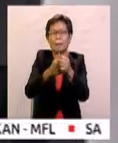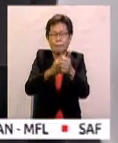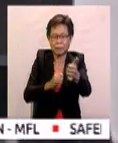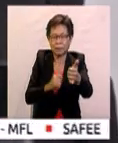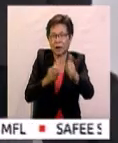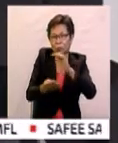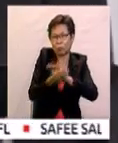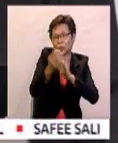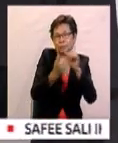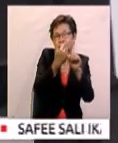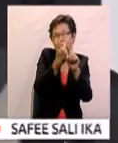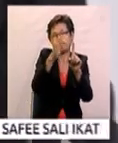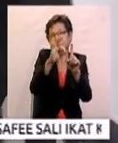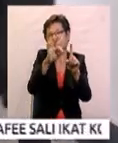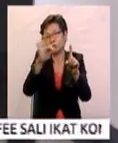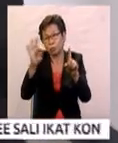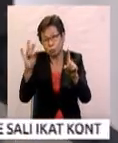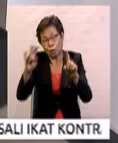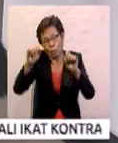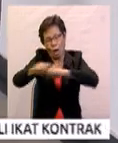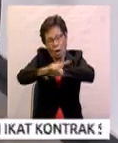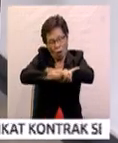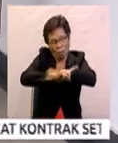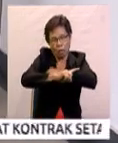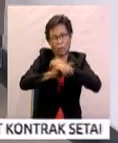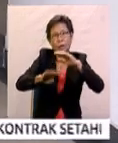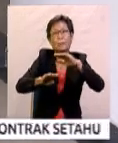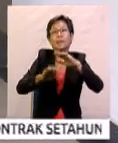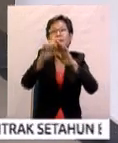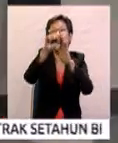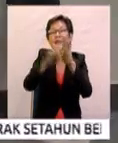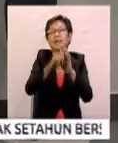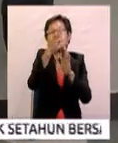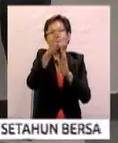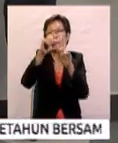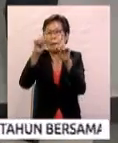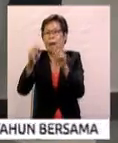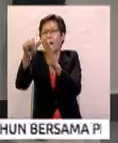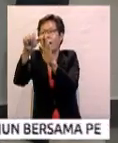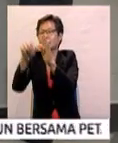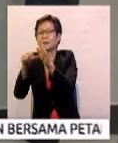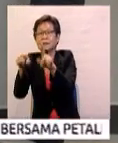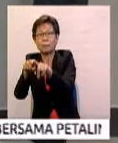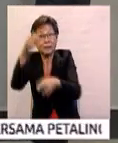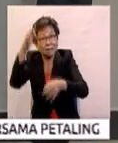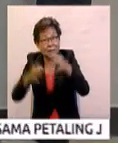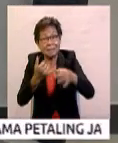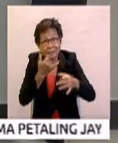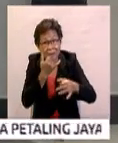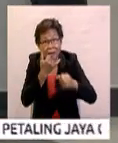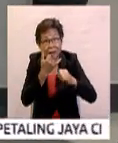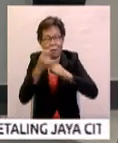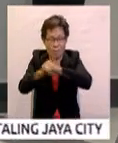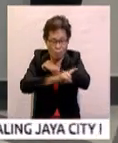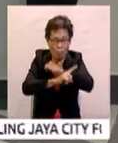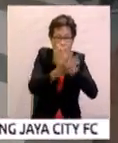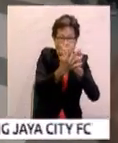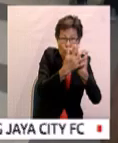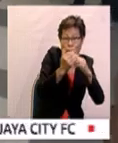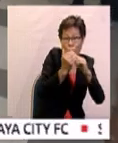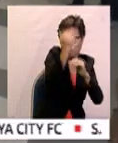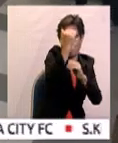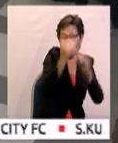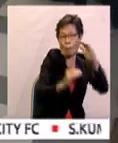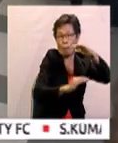Rasuah 1997 dan boleh dihukum di bawah Seksyen 16 Akta Sama. Jika sabit kesalahan, hukuman penjara